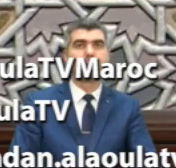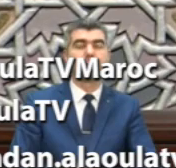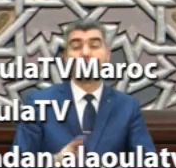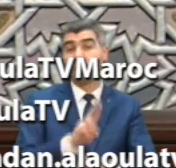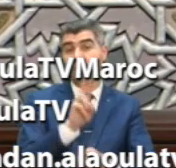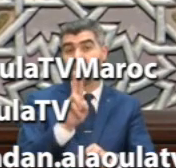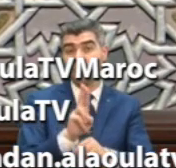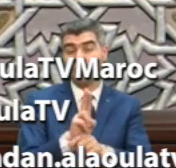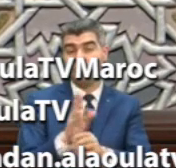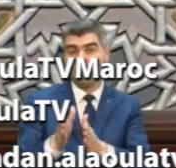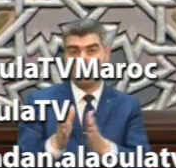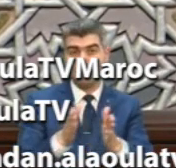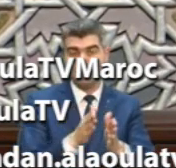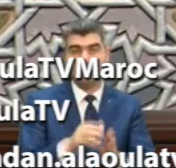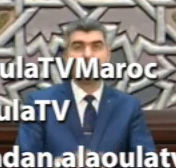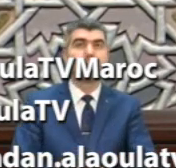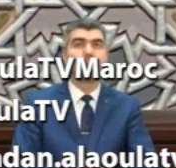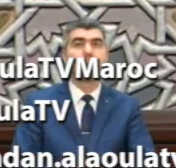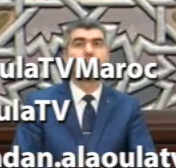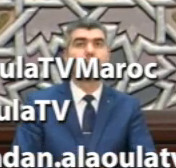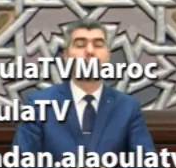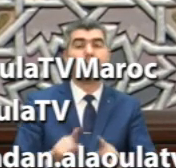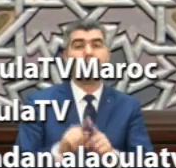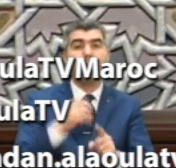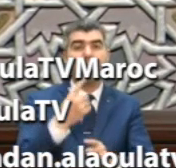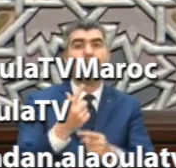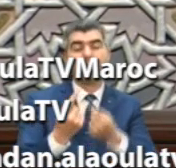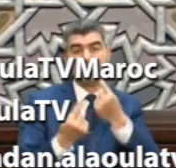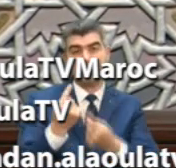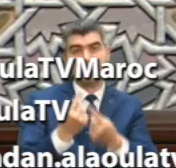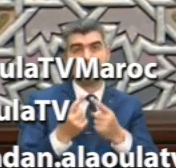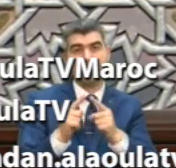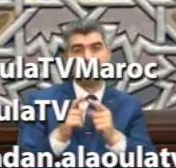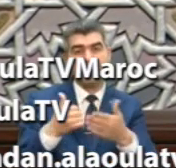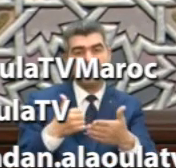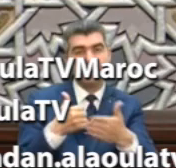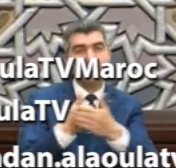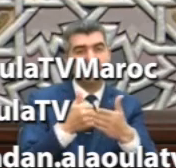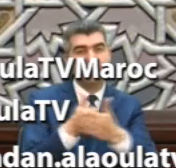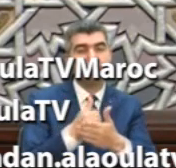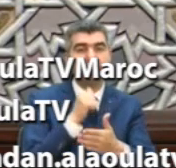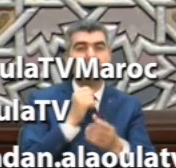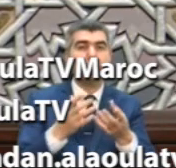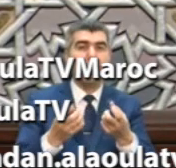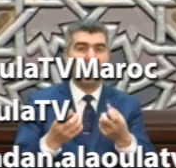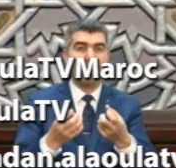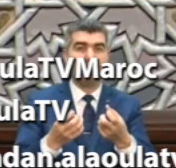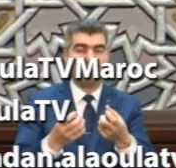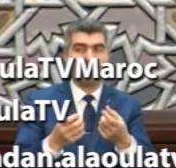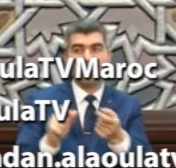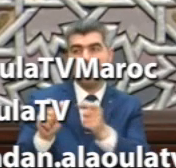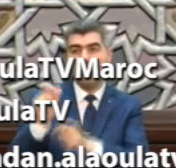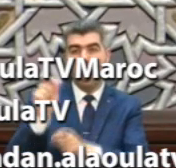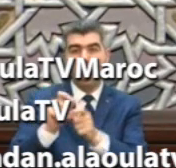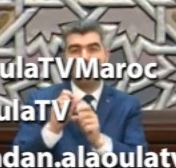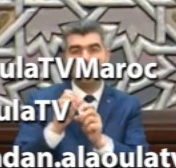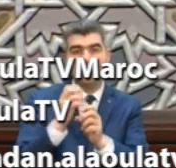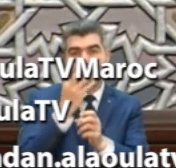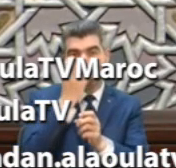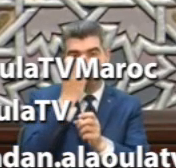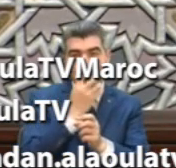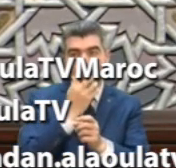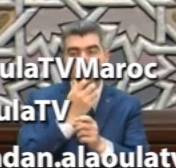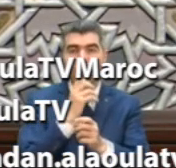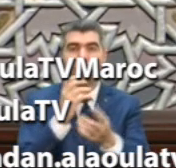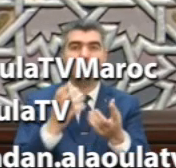إذا نمر للسؤال الموالي حول الآثار الاجتماعية لحوادث السير للسيدات والسادة النواب عن فريق